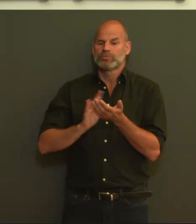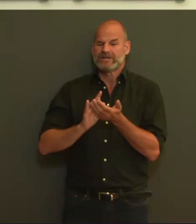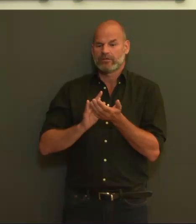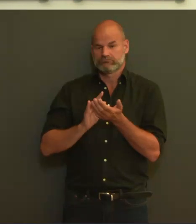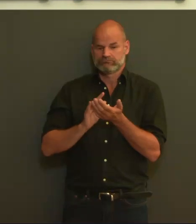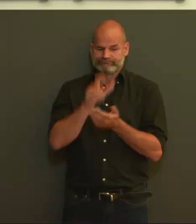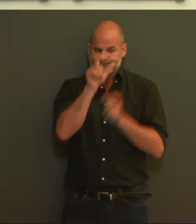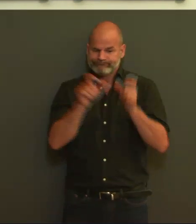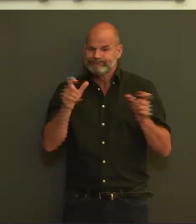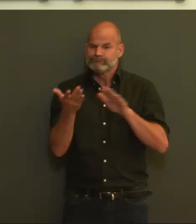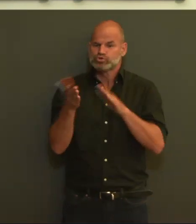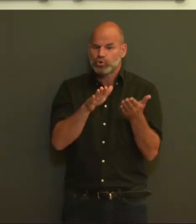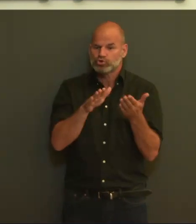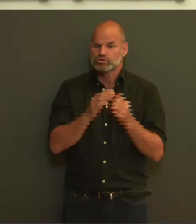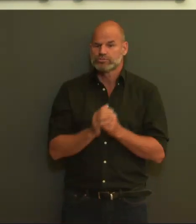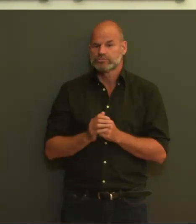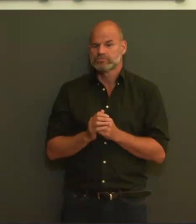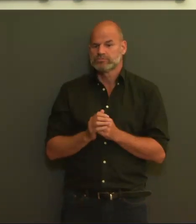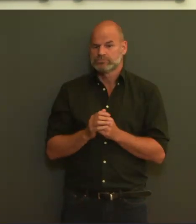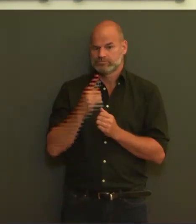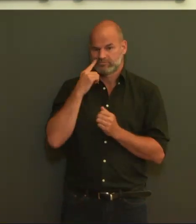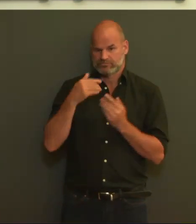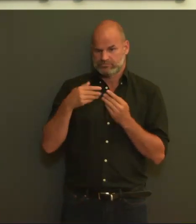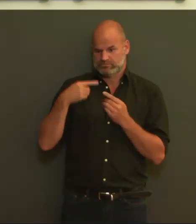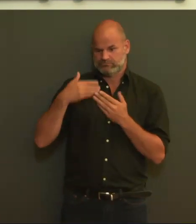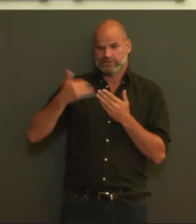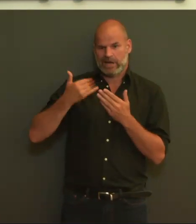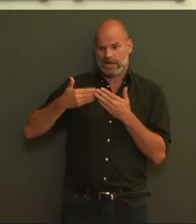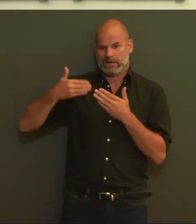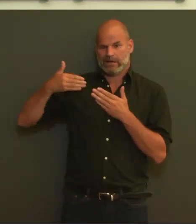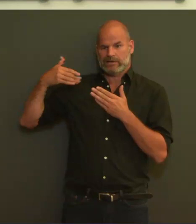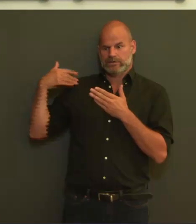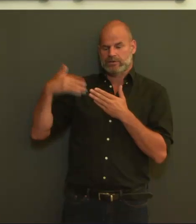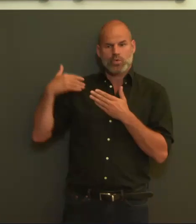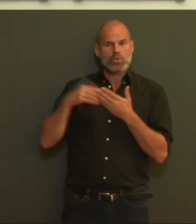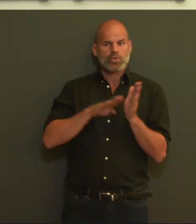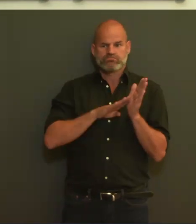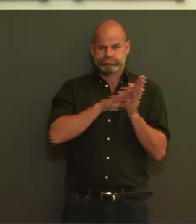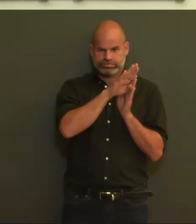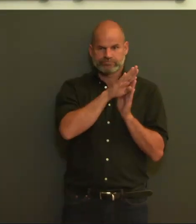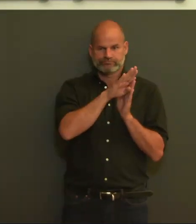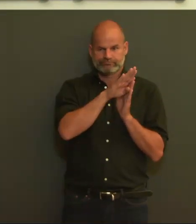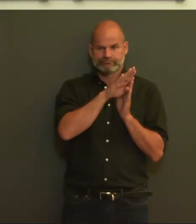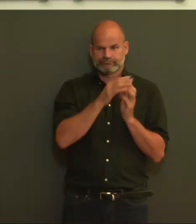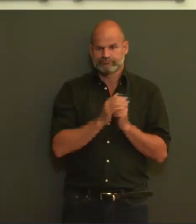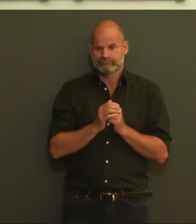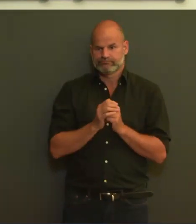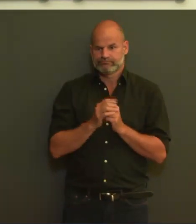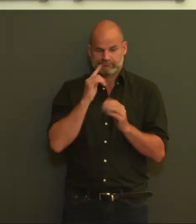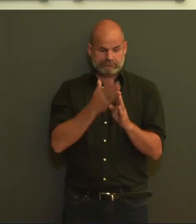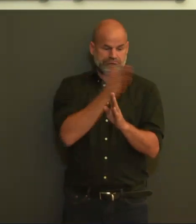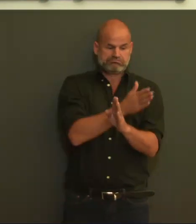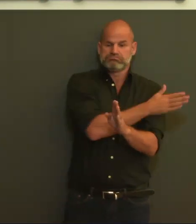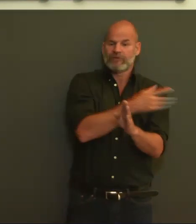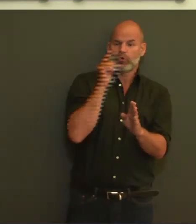Vorige week bijvoorbeeld noteerden we elke dag ongeveer 2 tot 3 overlijdens, met soms een uitschieter van 5